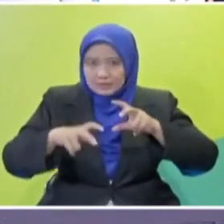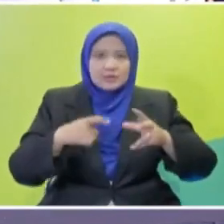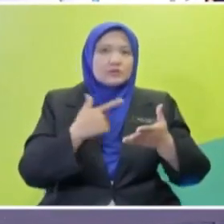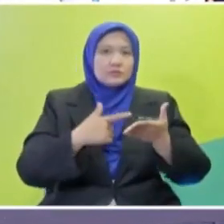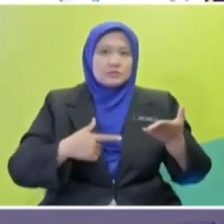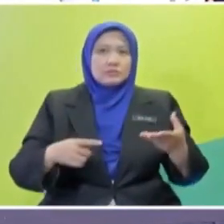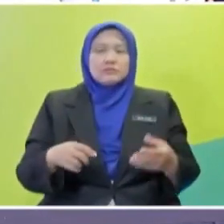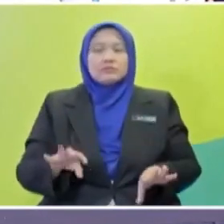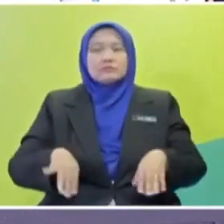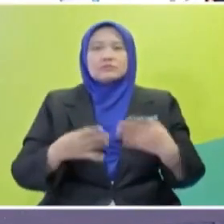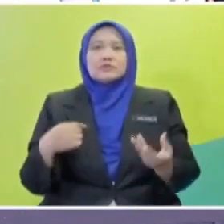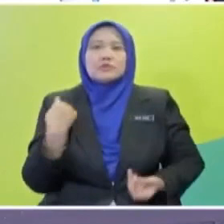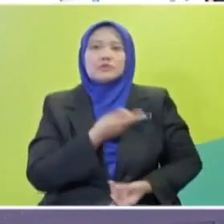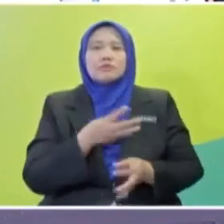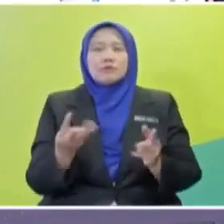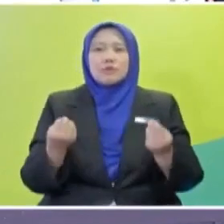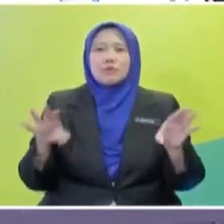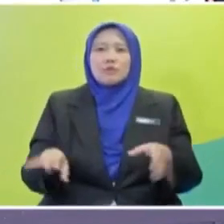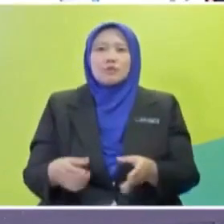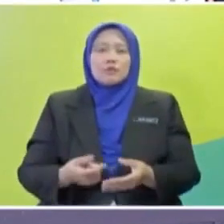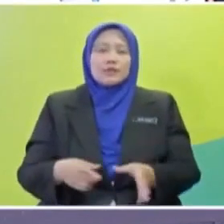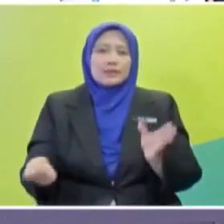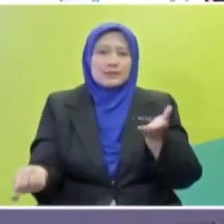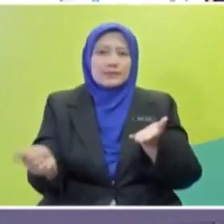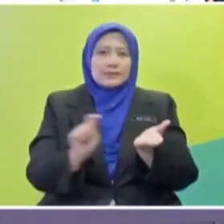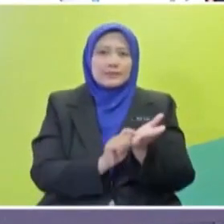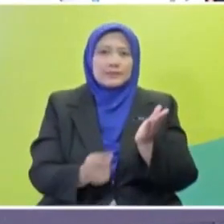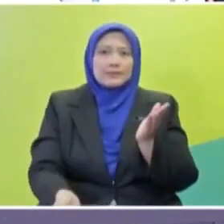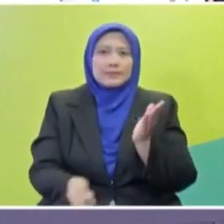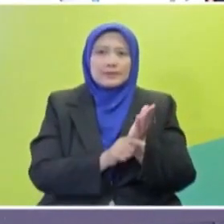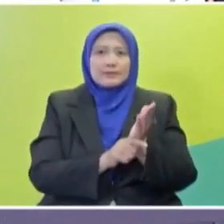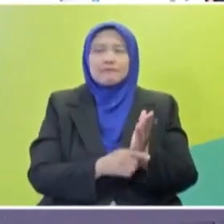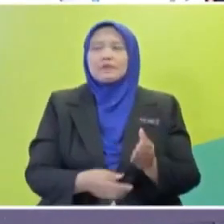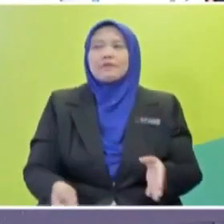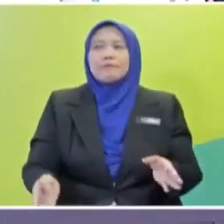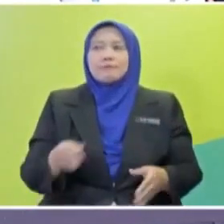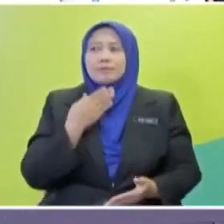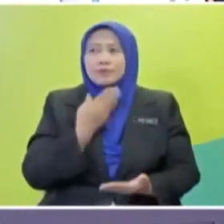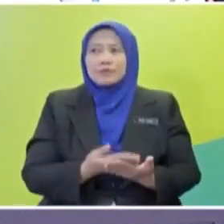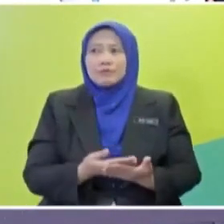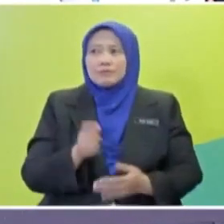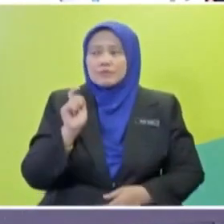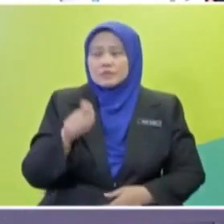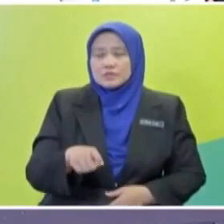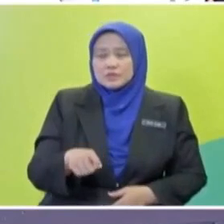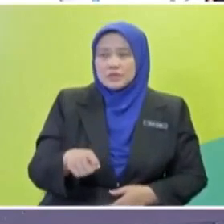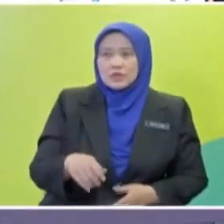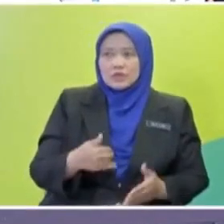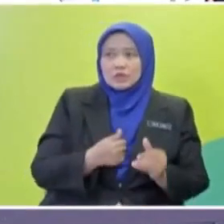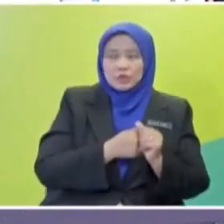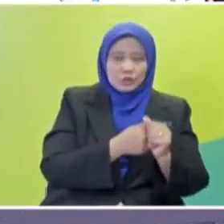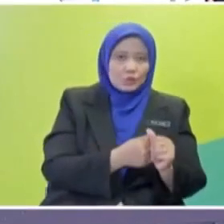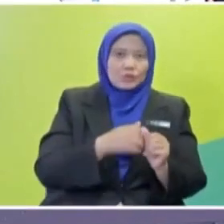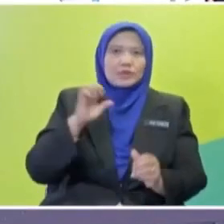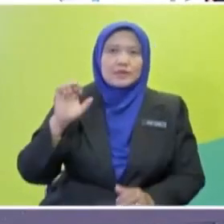nak buat penambahbaikan. Okay, contoh yang pertama. Okay, kita nak buat analisis ni mestilah berdasarkan elemen reka bentuk yang murid telah pelajar.